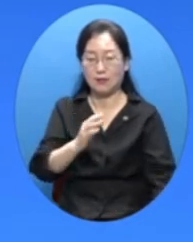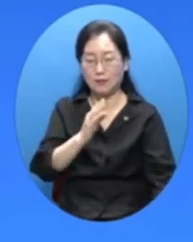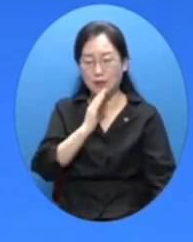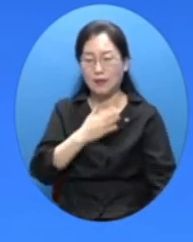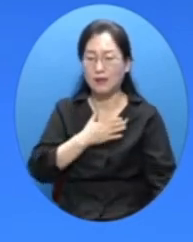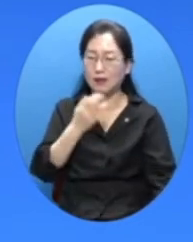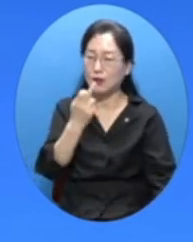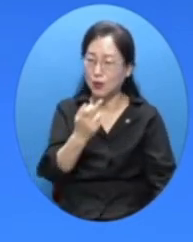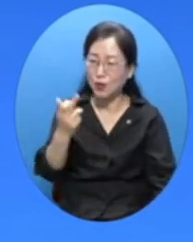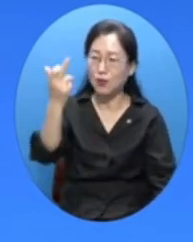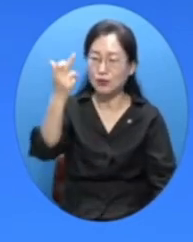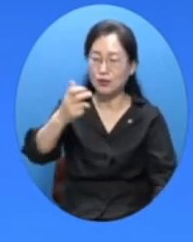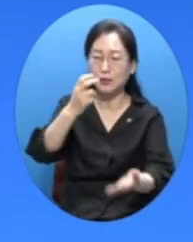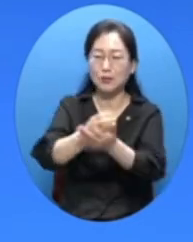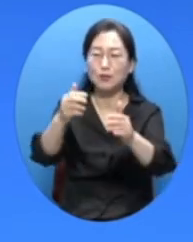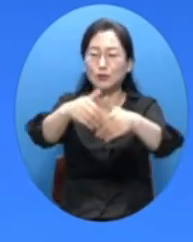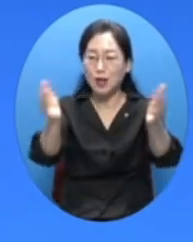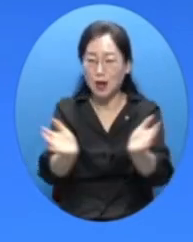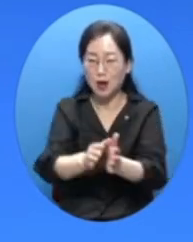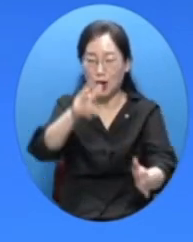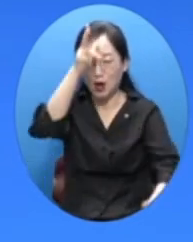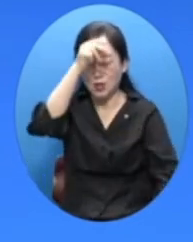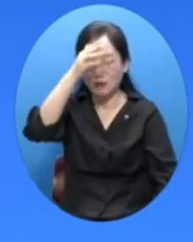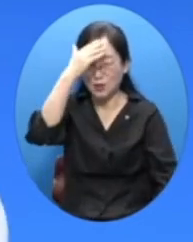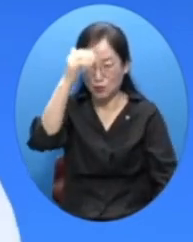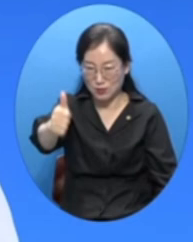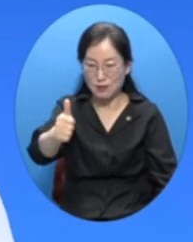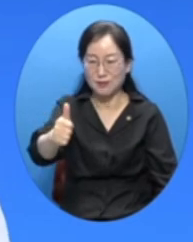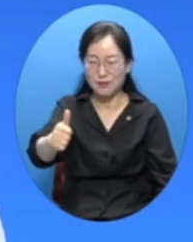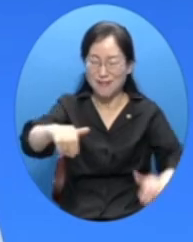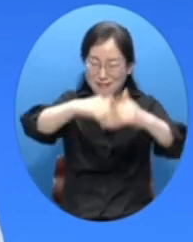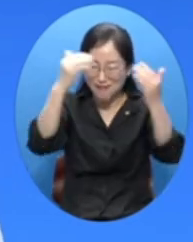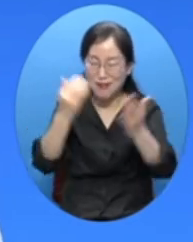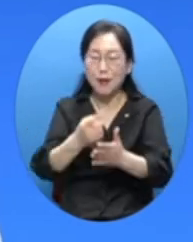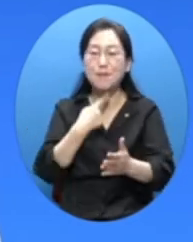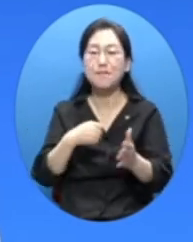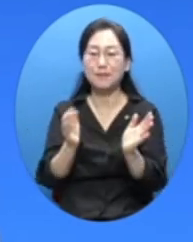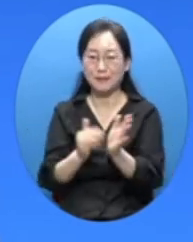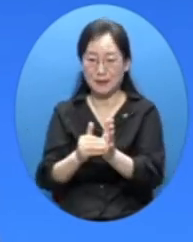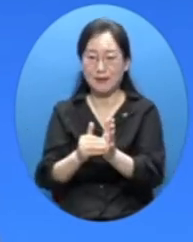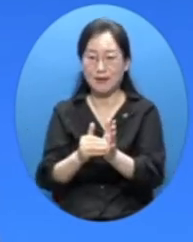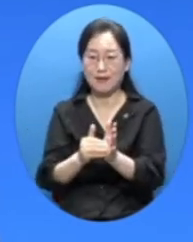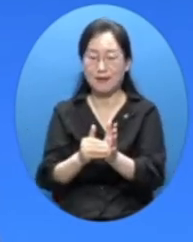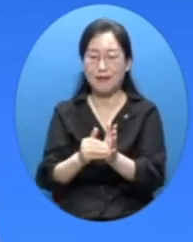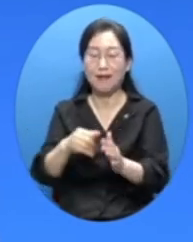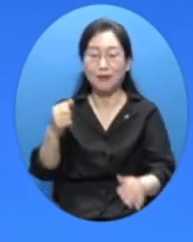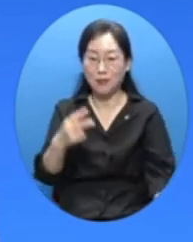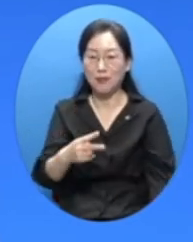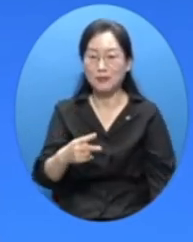형님이 법무장관, 검찰총장 다 지내시고 그리고